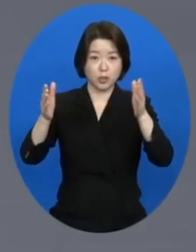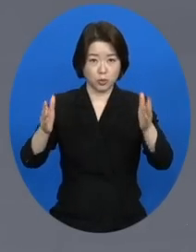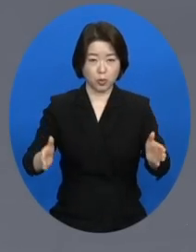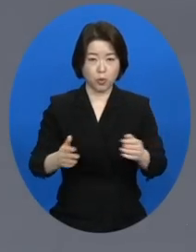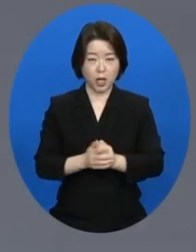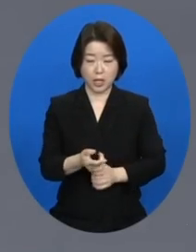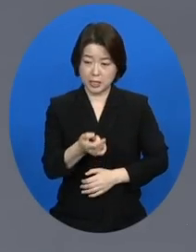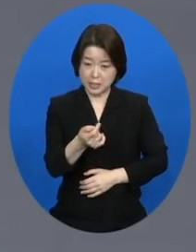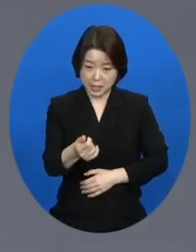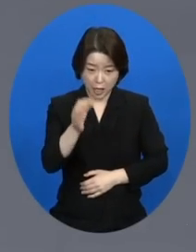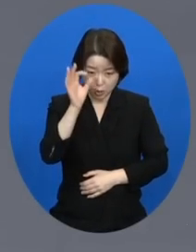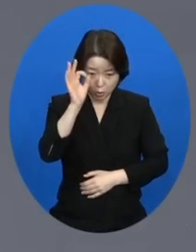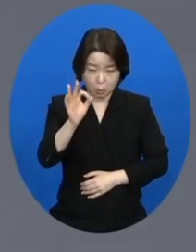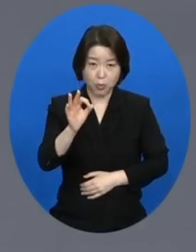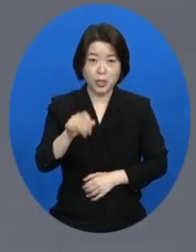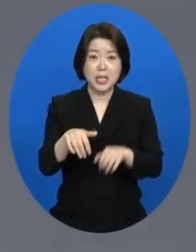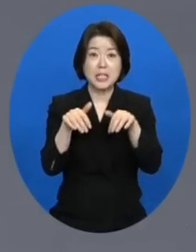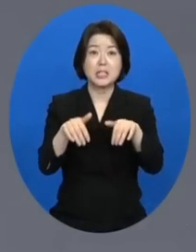아주 사소해 보이는 심부름